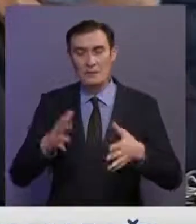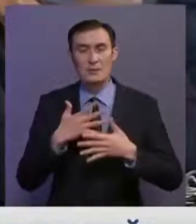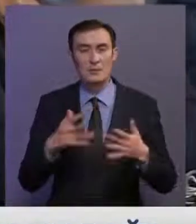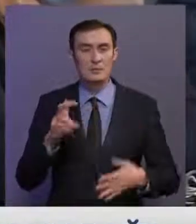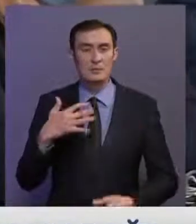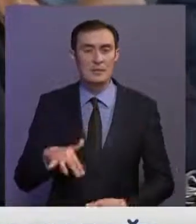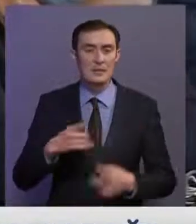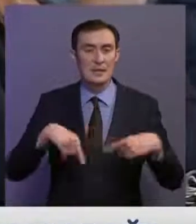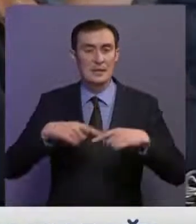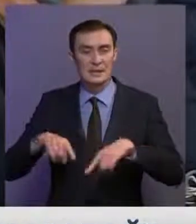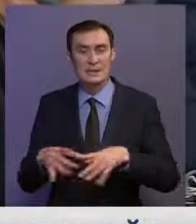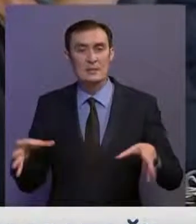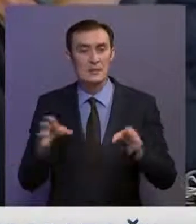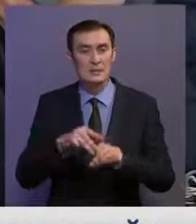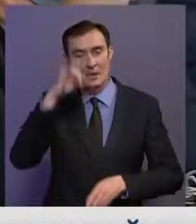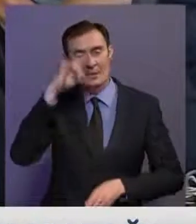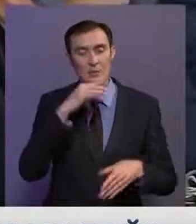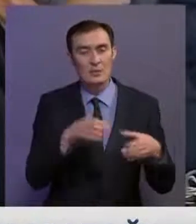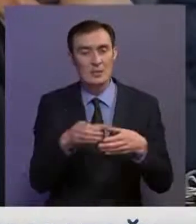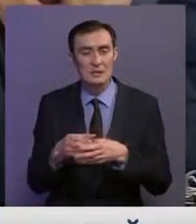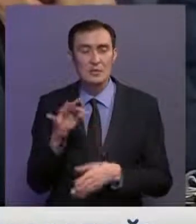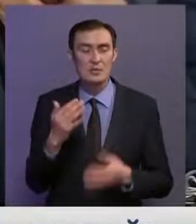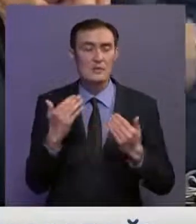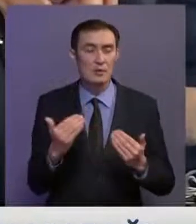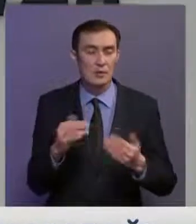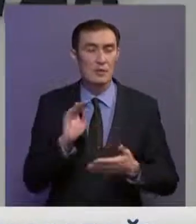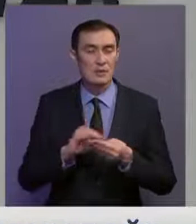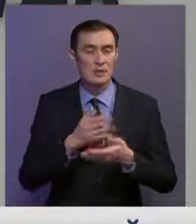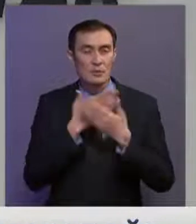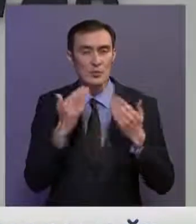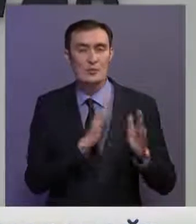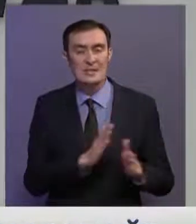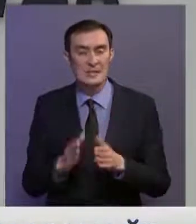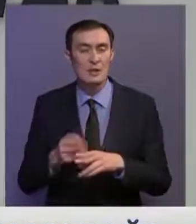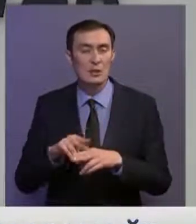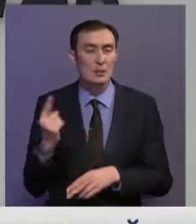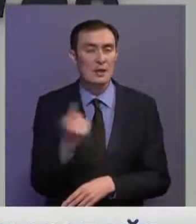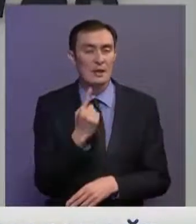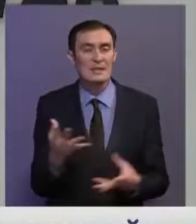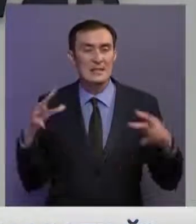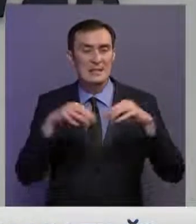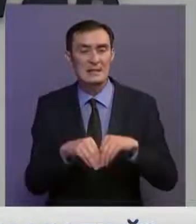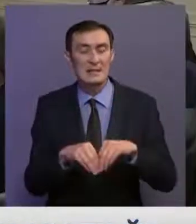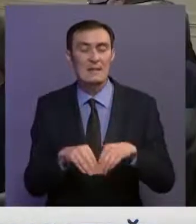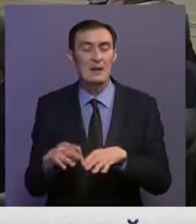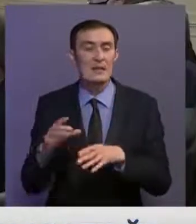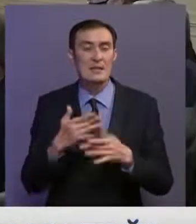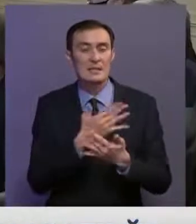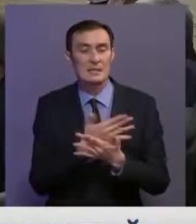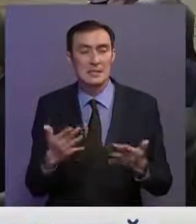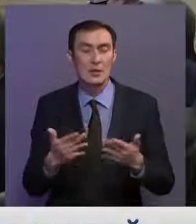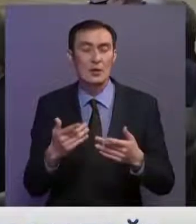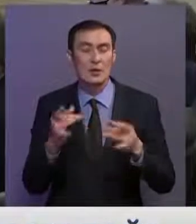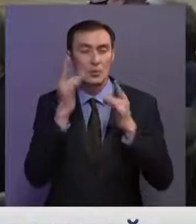организаций объединяющих казахскую диаспору однако на сегодня все еще нет единой системы которая связывает их воедино сеть культурно деловых